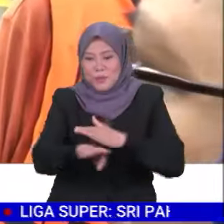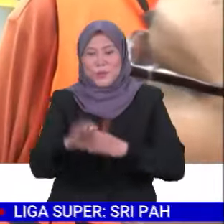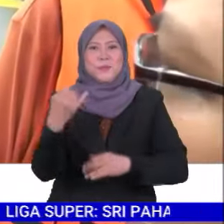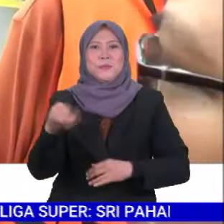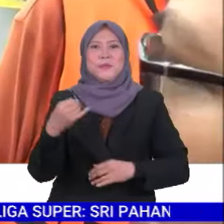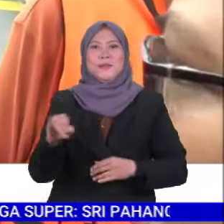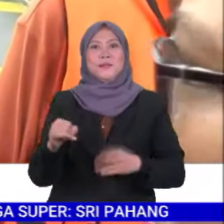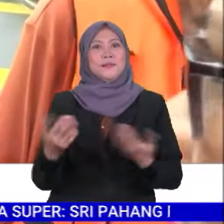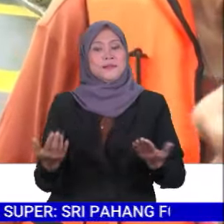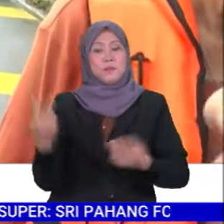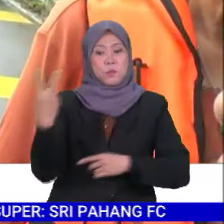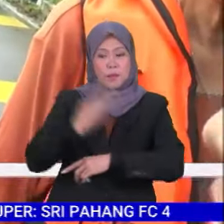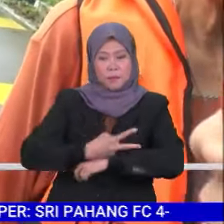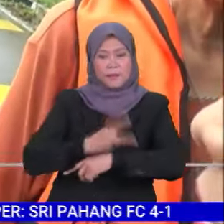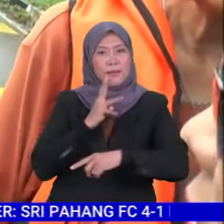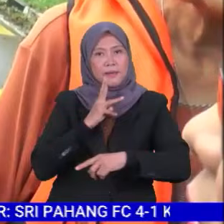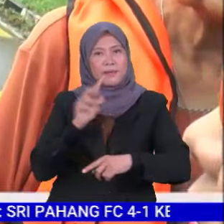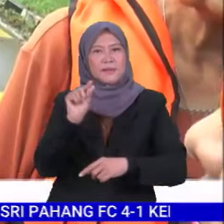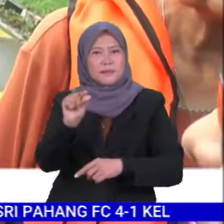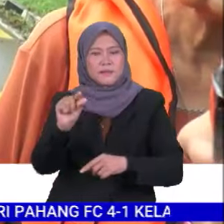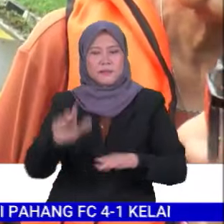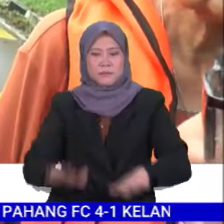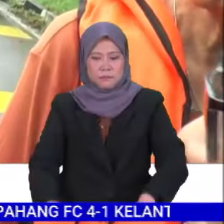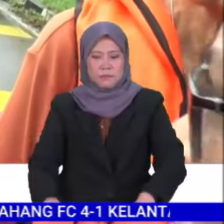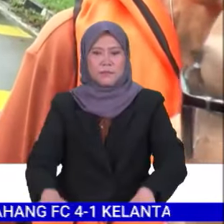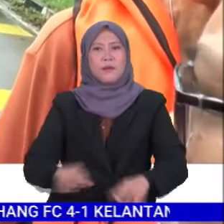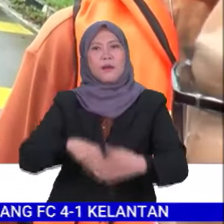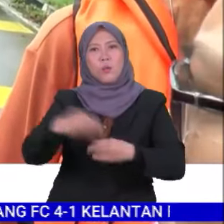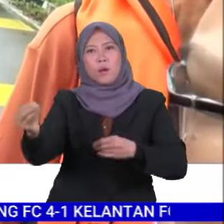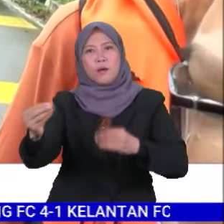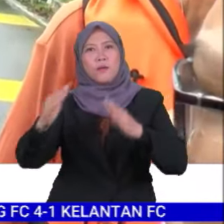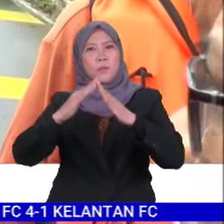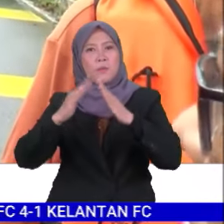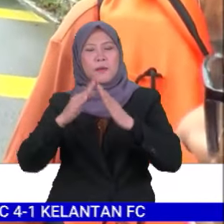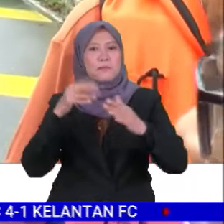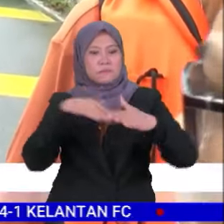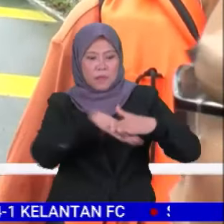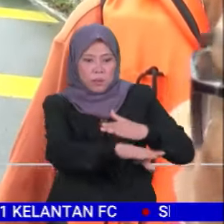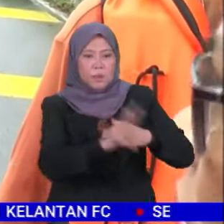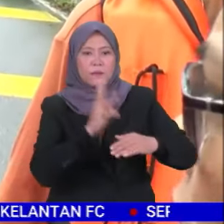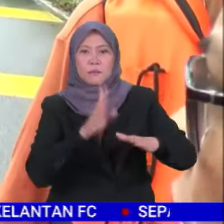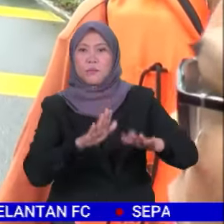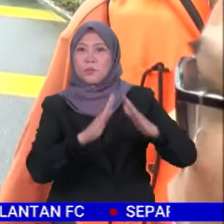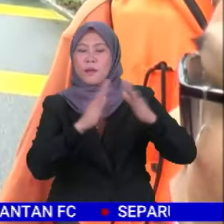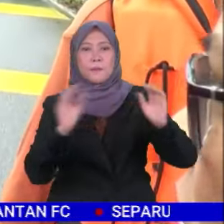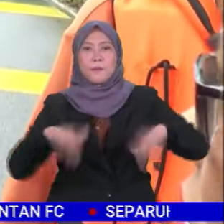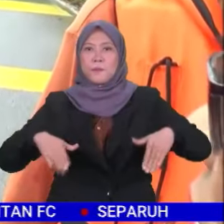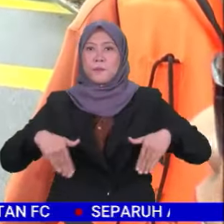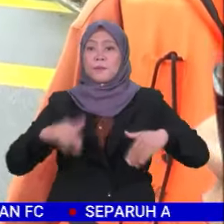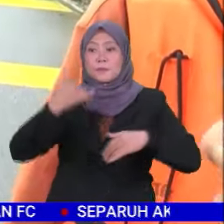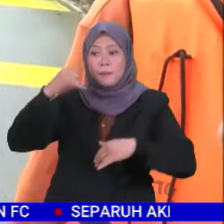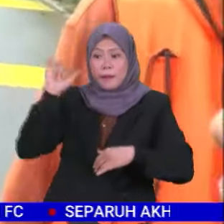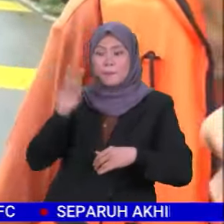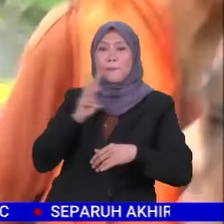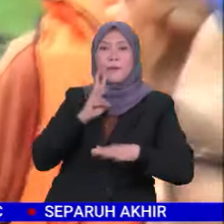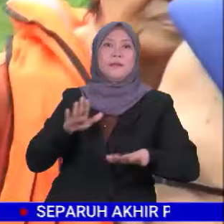Dua hari tu dia tak banyaklah air. Dekat luar je rumah tak masuk rumah lah. Semalam je masuk